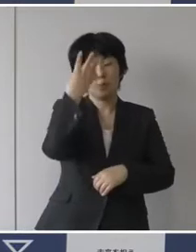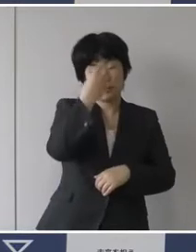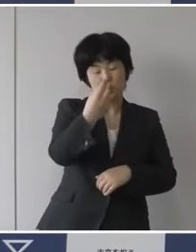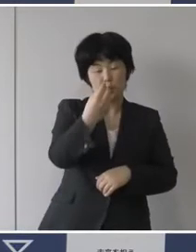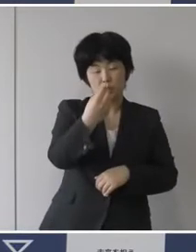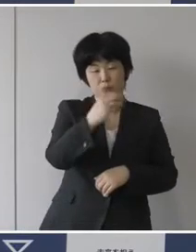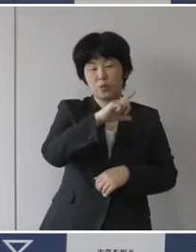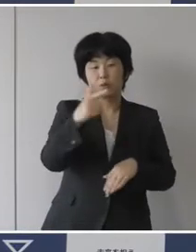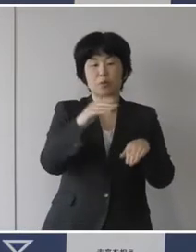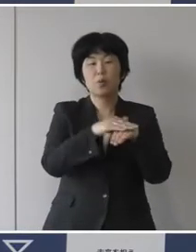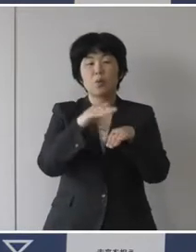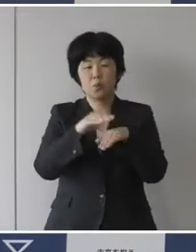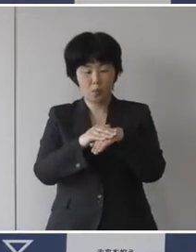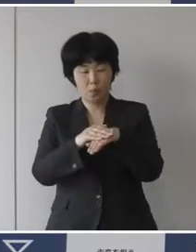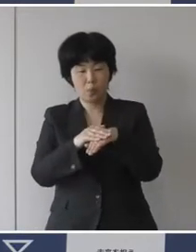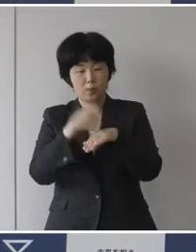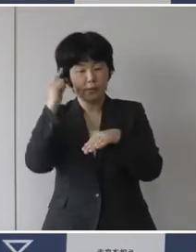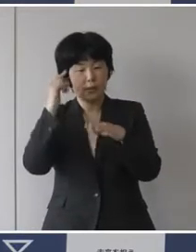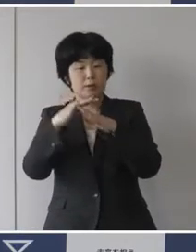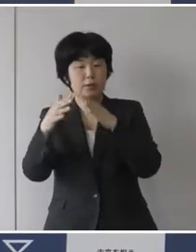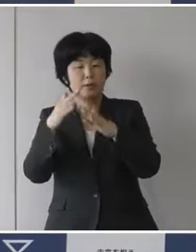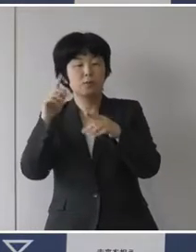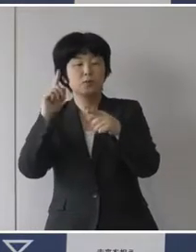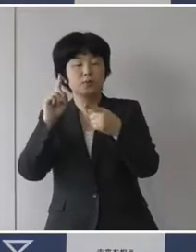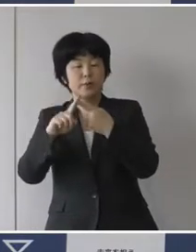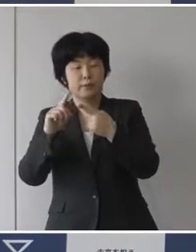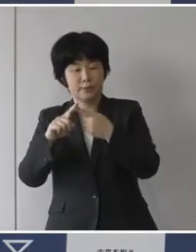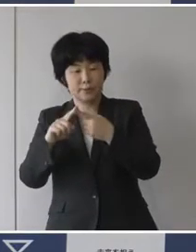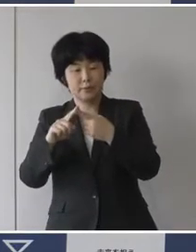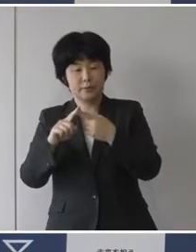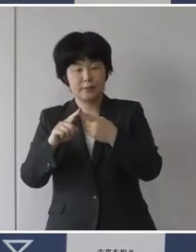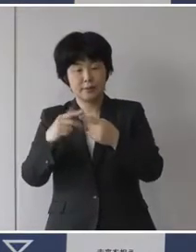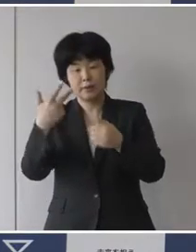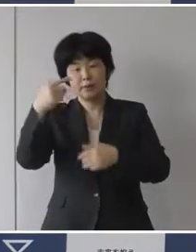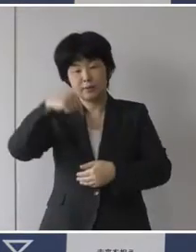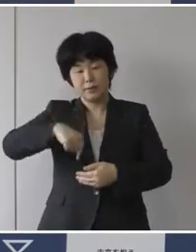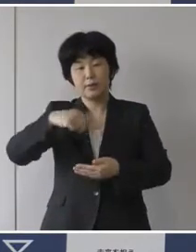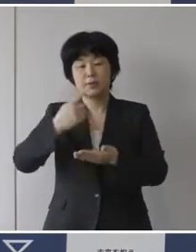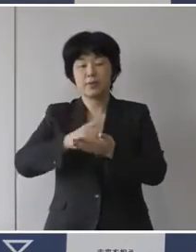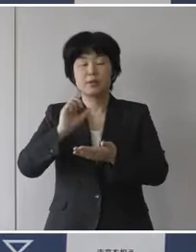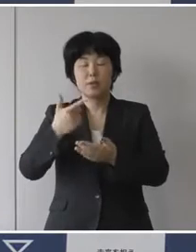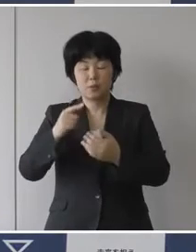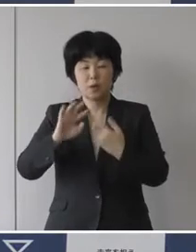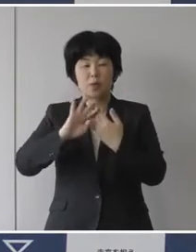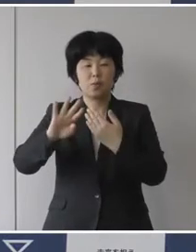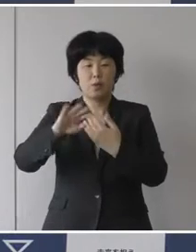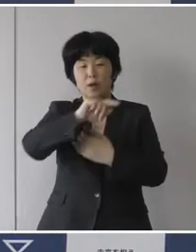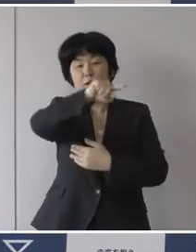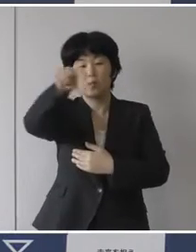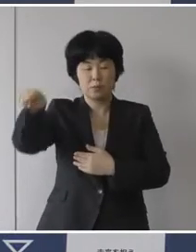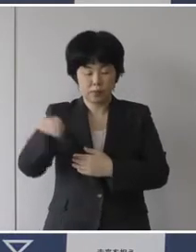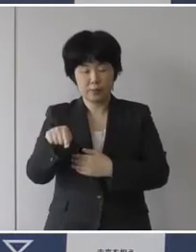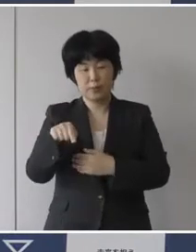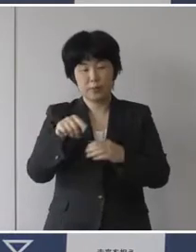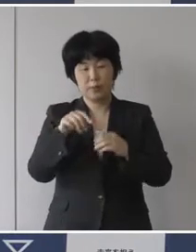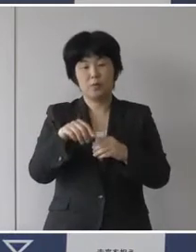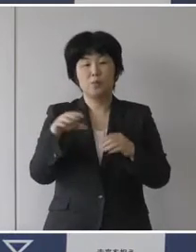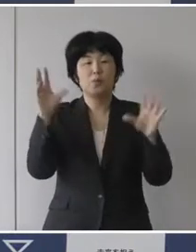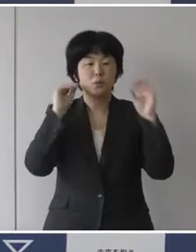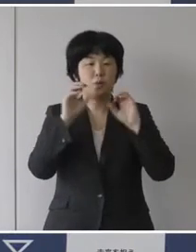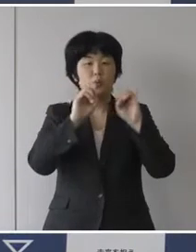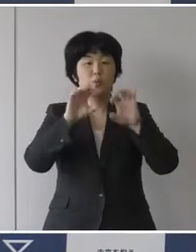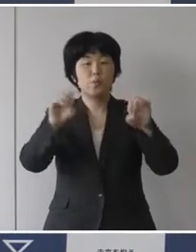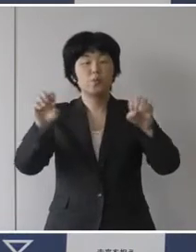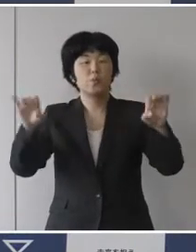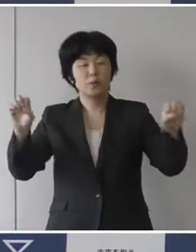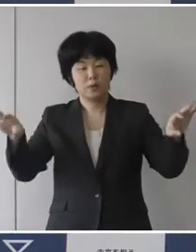戦略的に、市内外に発信をしていきたい、そして市のイメージアップと、全庁的な広報力の強